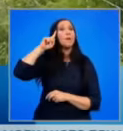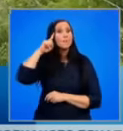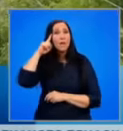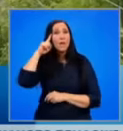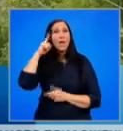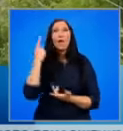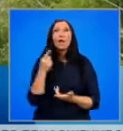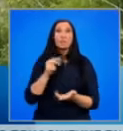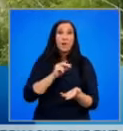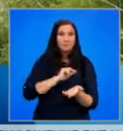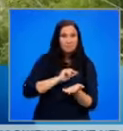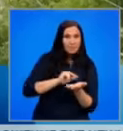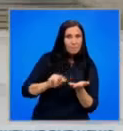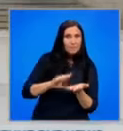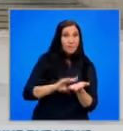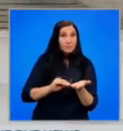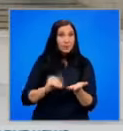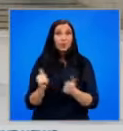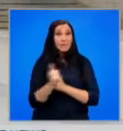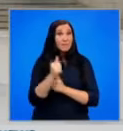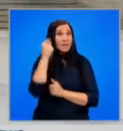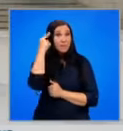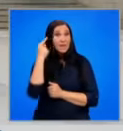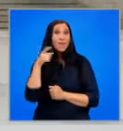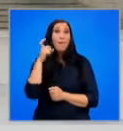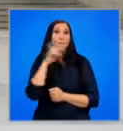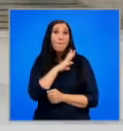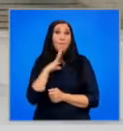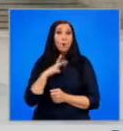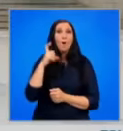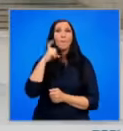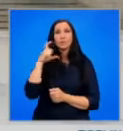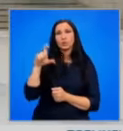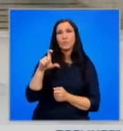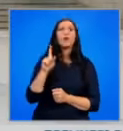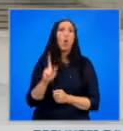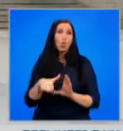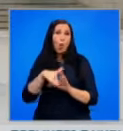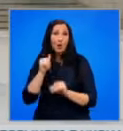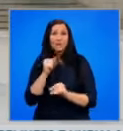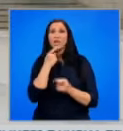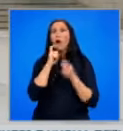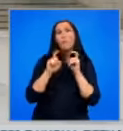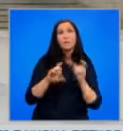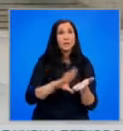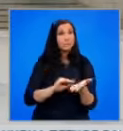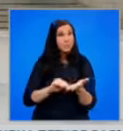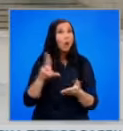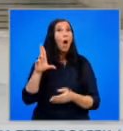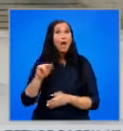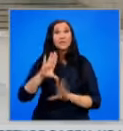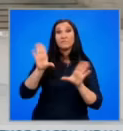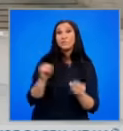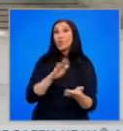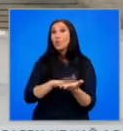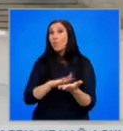на визирания в писмото заместник-председател на борда Бойчо Скрубански. Той отказа да коментира писмото, но каза, че всички документи